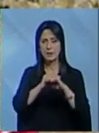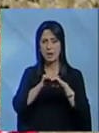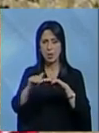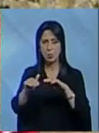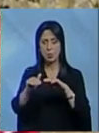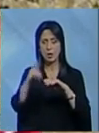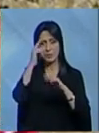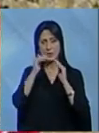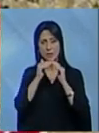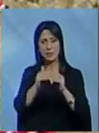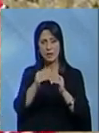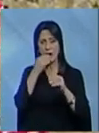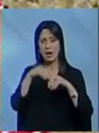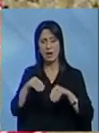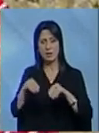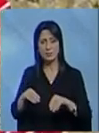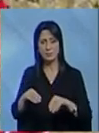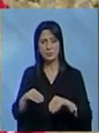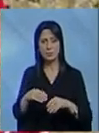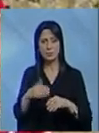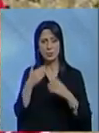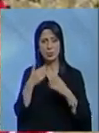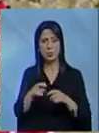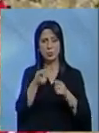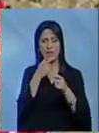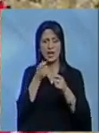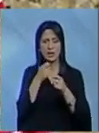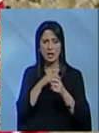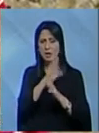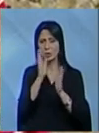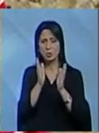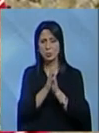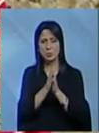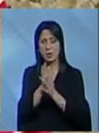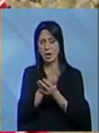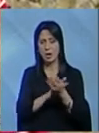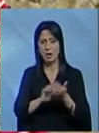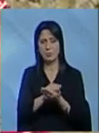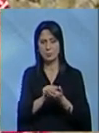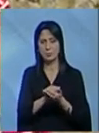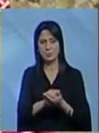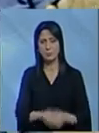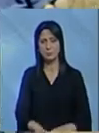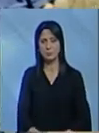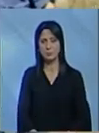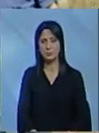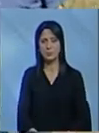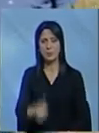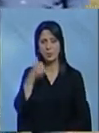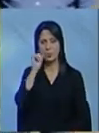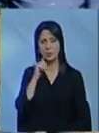სახურაები, სახნავსათესი იმაზე აღარა ყურძე, ვენახი, ვაფშე სულ ყველაფერი გააფუჭა, არაფერი აღარ შეატია.